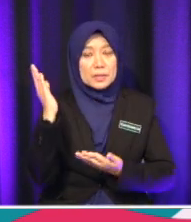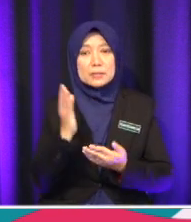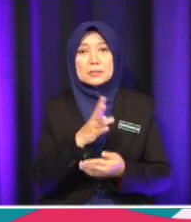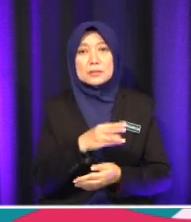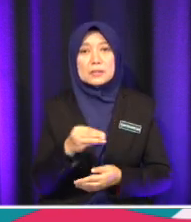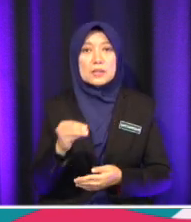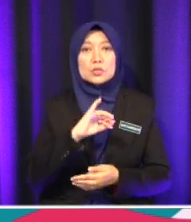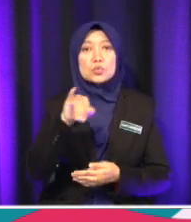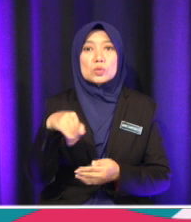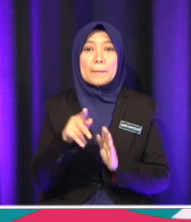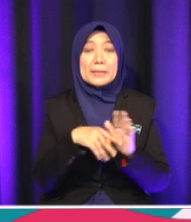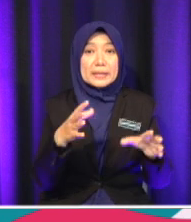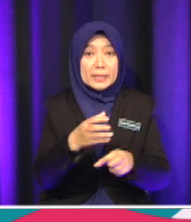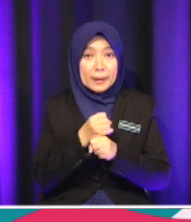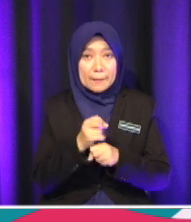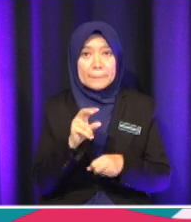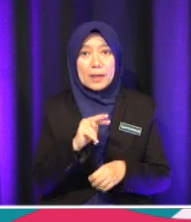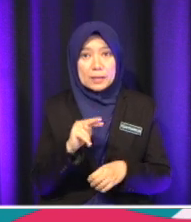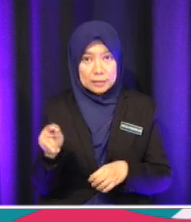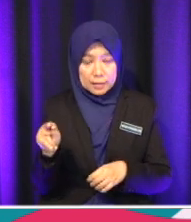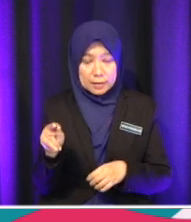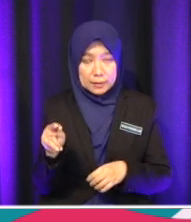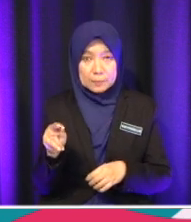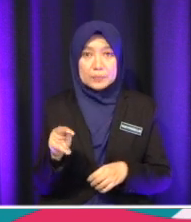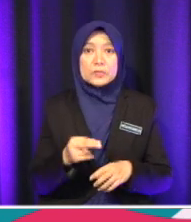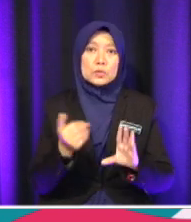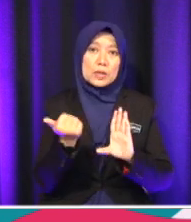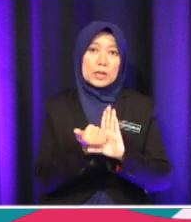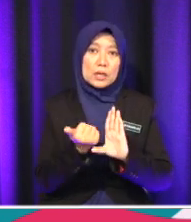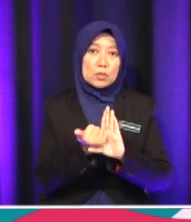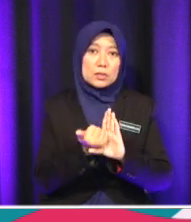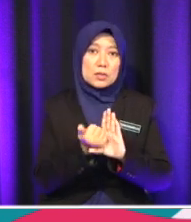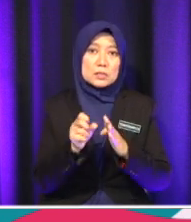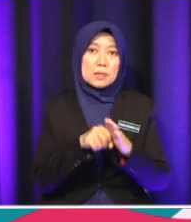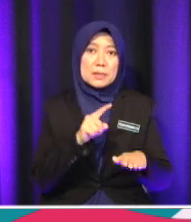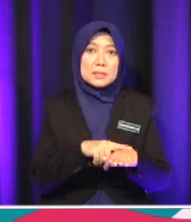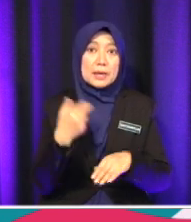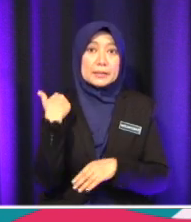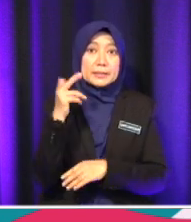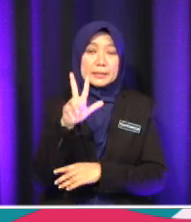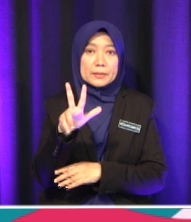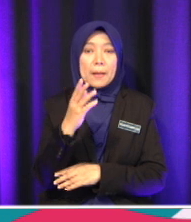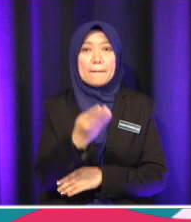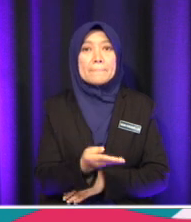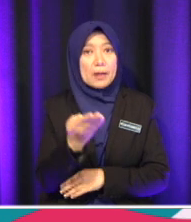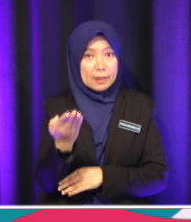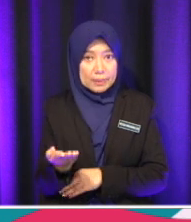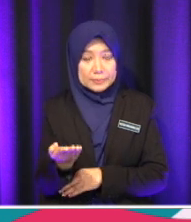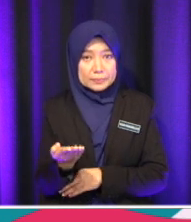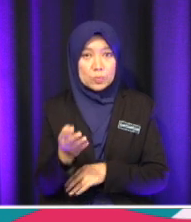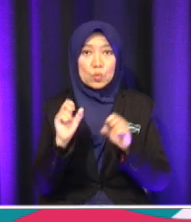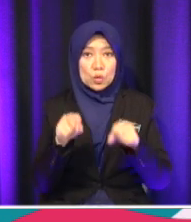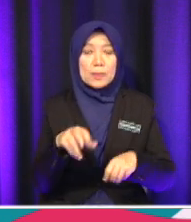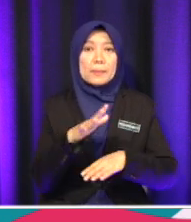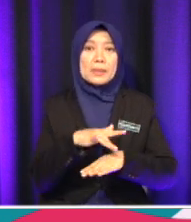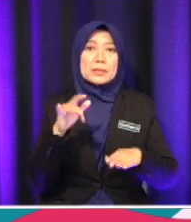pendapatan jadi account semasanya ada tiga yaitu account barangan kita juga boleh panggil